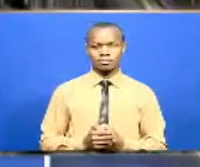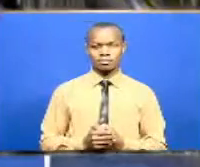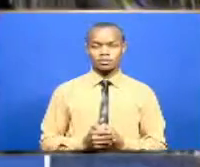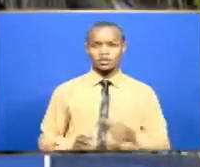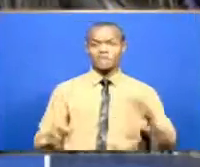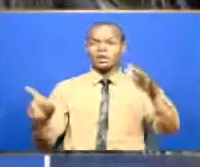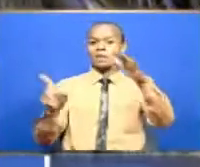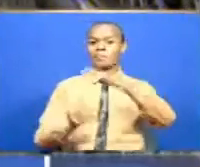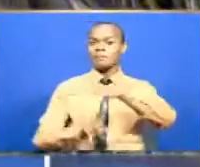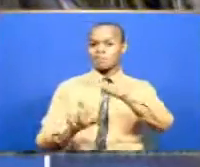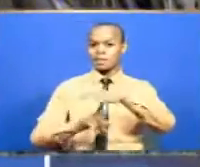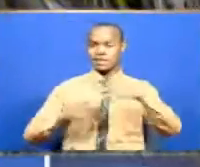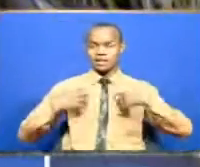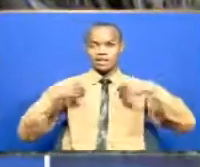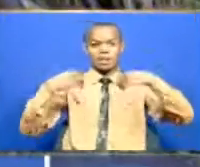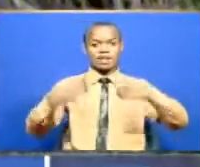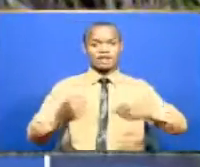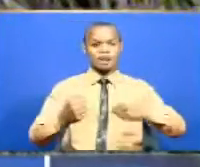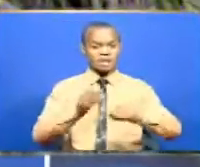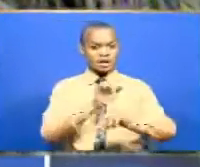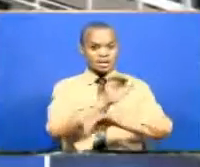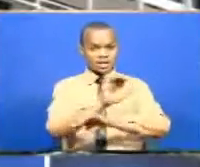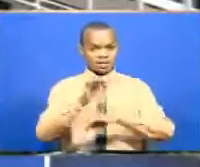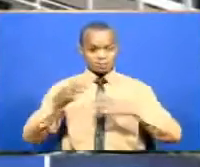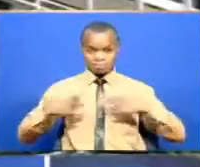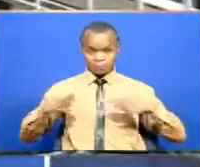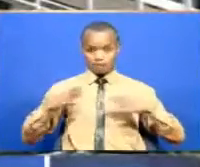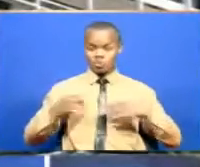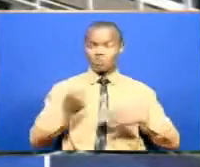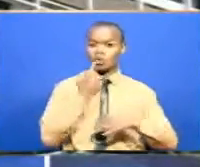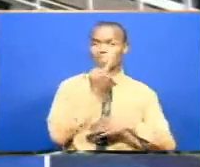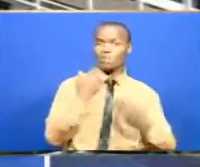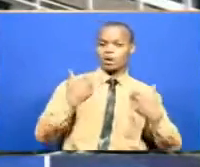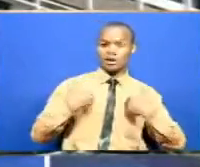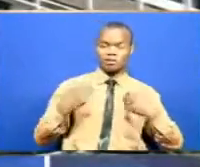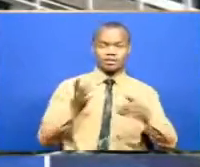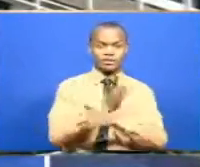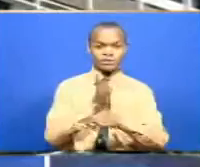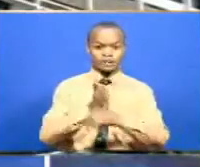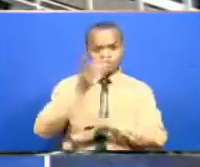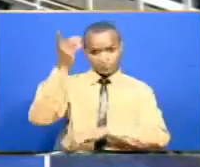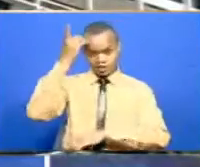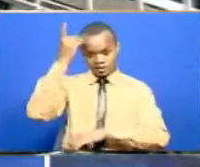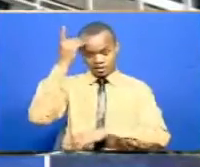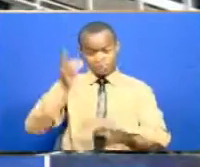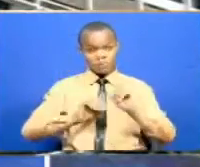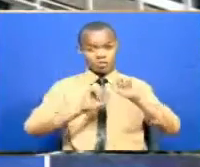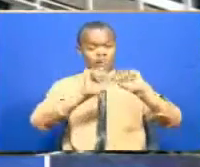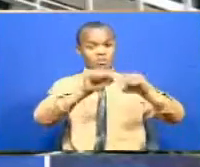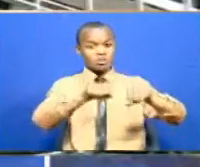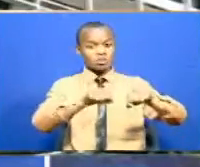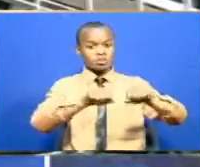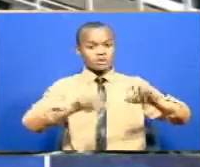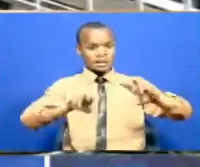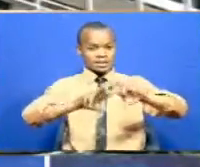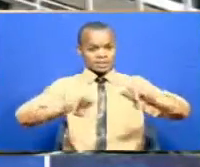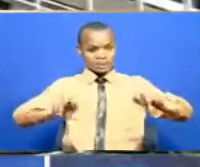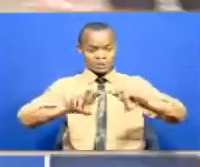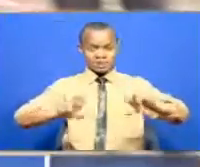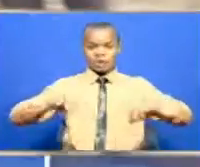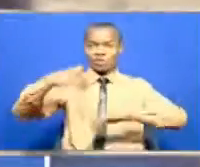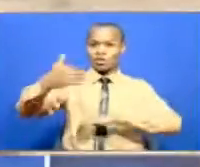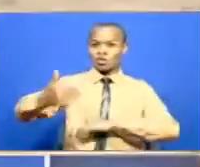Wizara ya Afya imehimiza watu wenye magonjwa ya kudumu kutokatiza huduma za kufanyiwa uchunguzi wa matibabu mara kwa